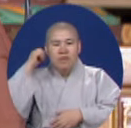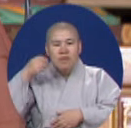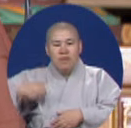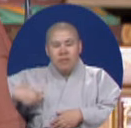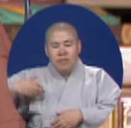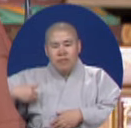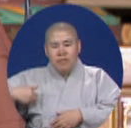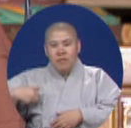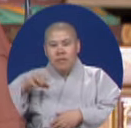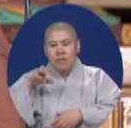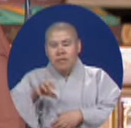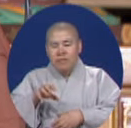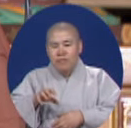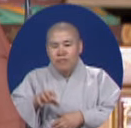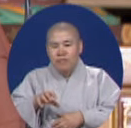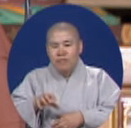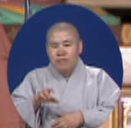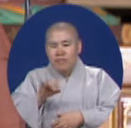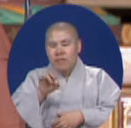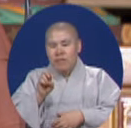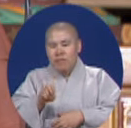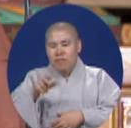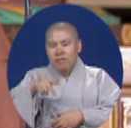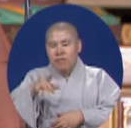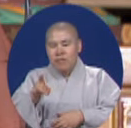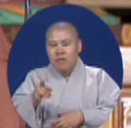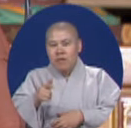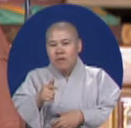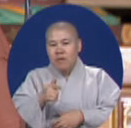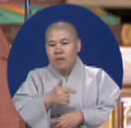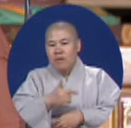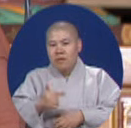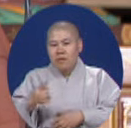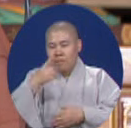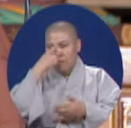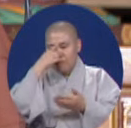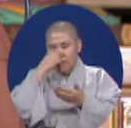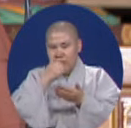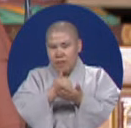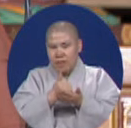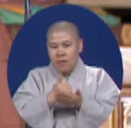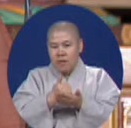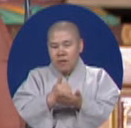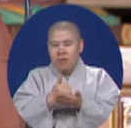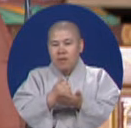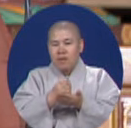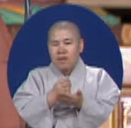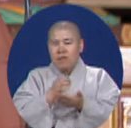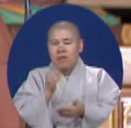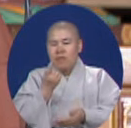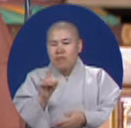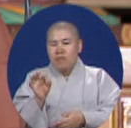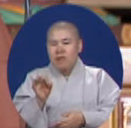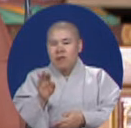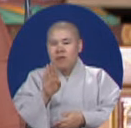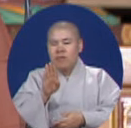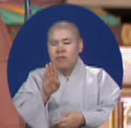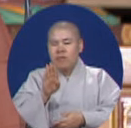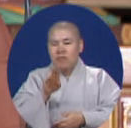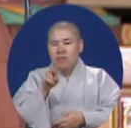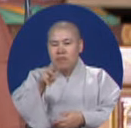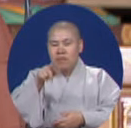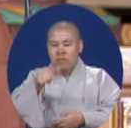그 임재 스님의 그 법사되는 황벽선사가 있는데